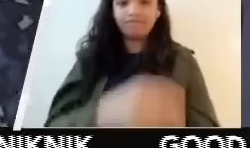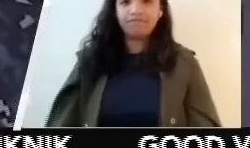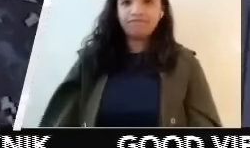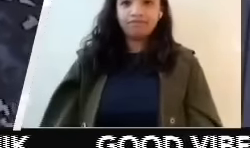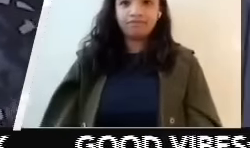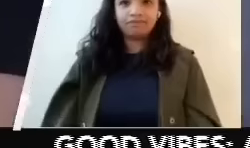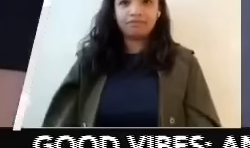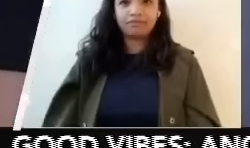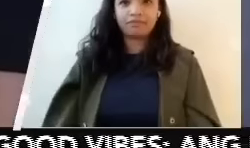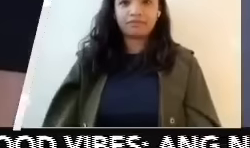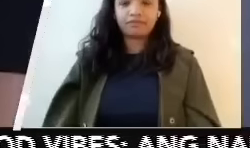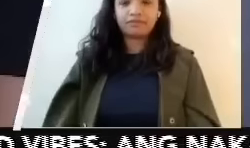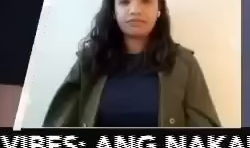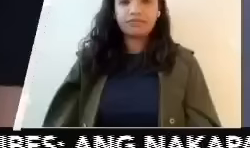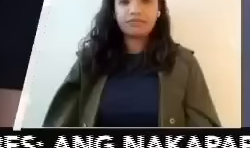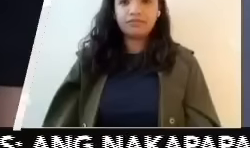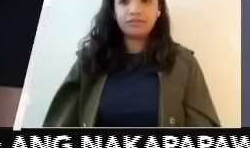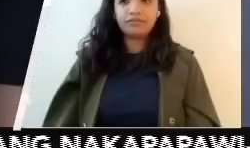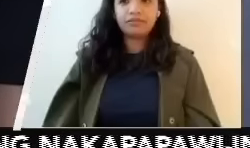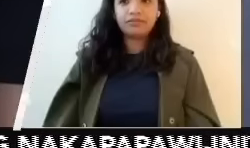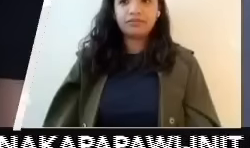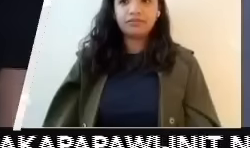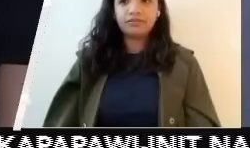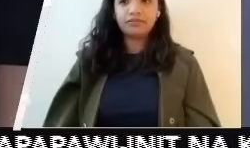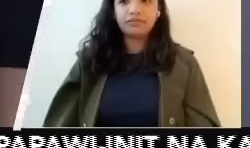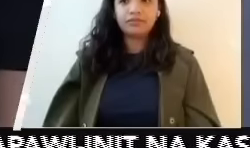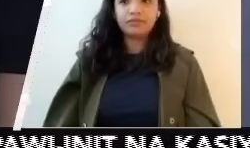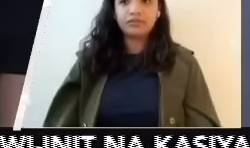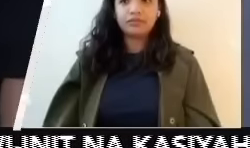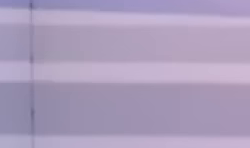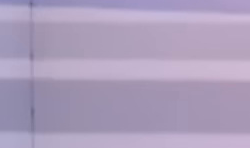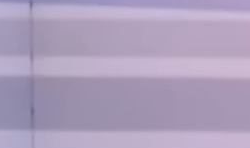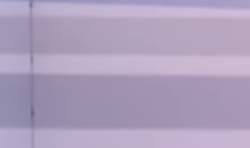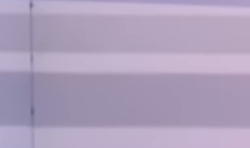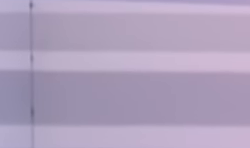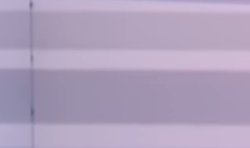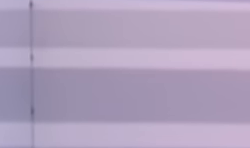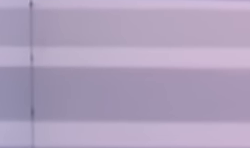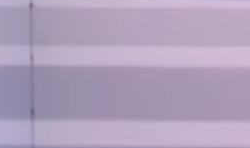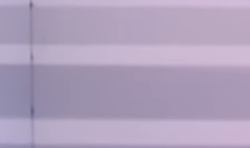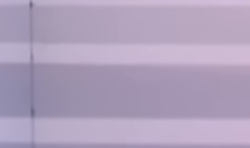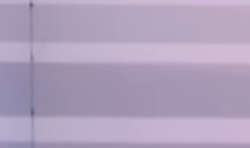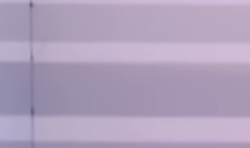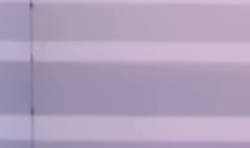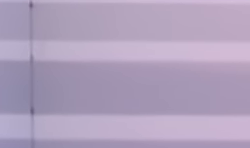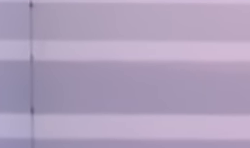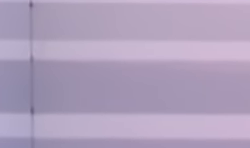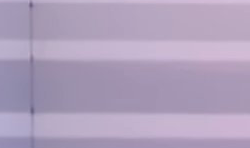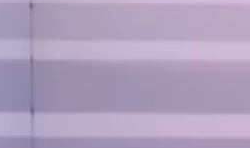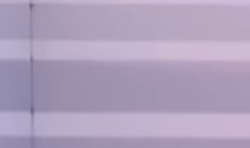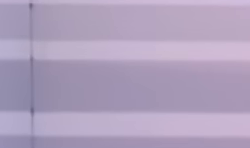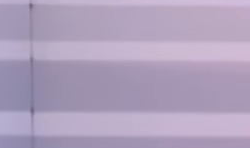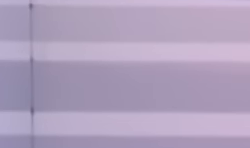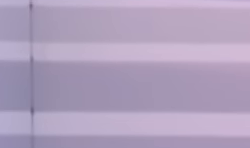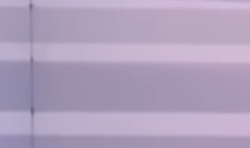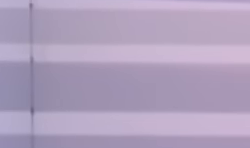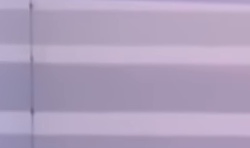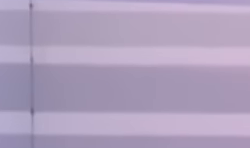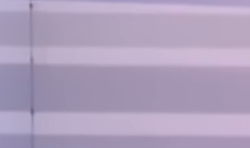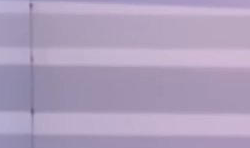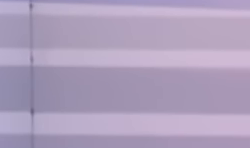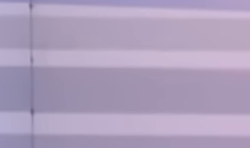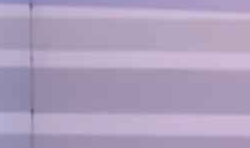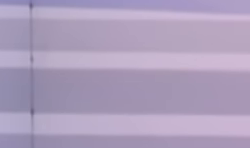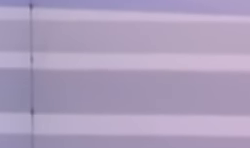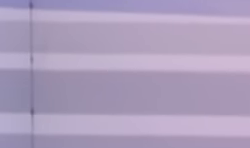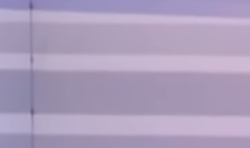GMA Integrated News, Aubrey Carampel, nakatutok 24 oras. Baka puso, patuloy na tumutok sa mga balita. Mag-subscribe